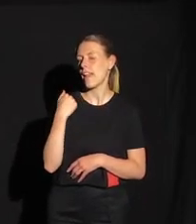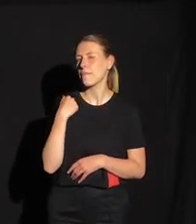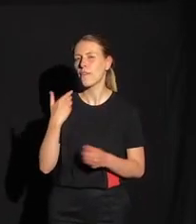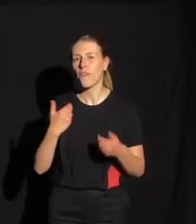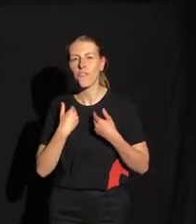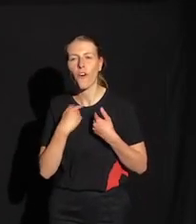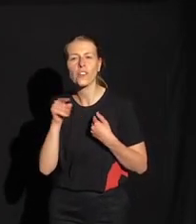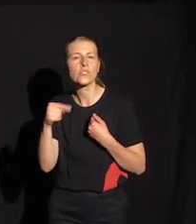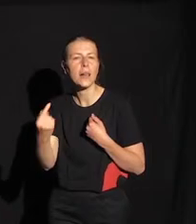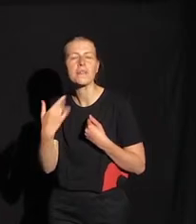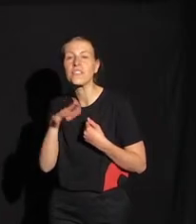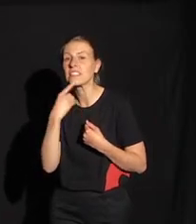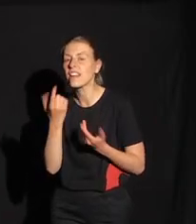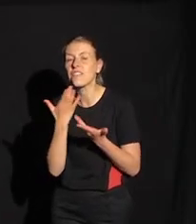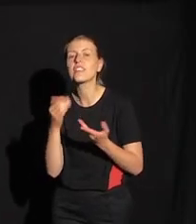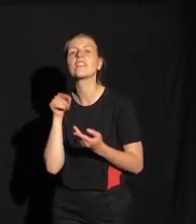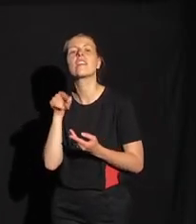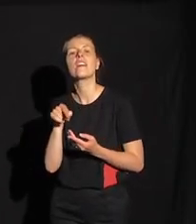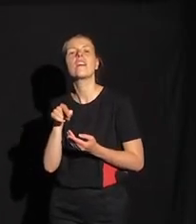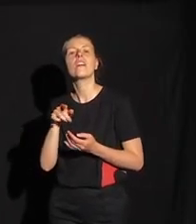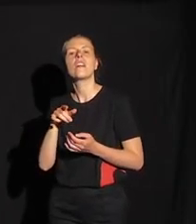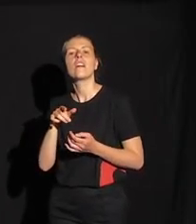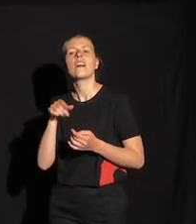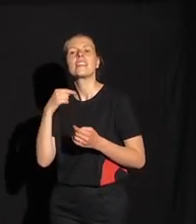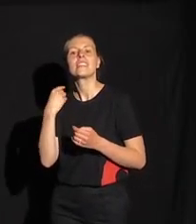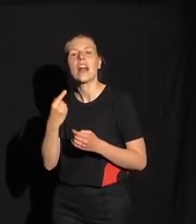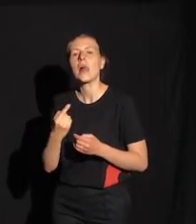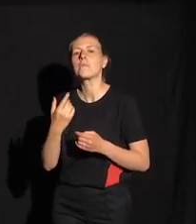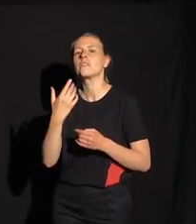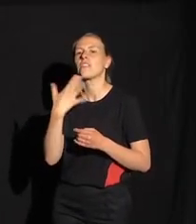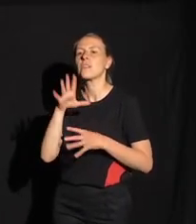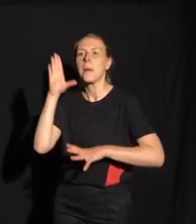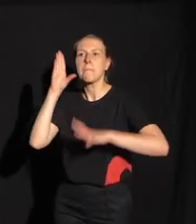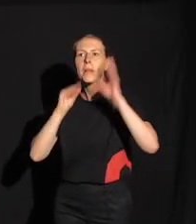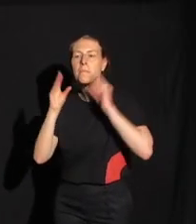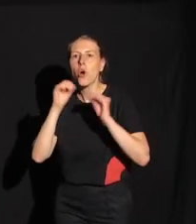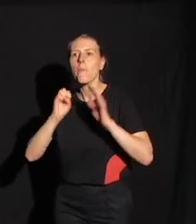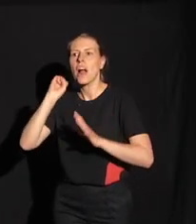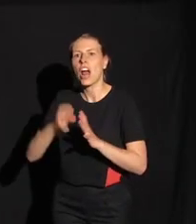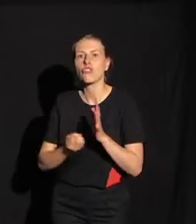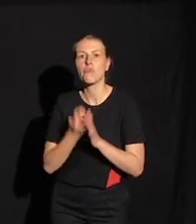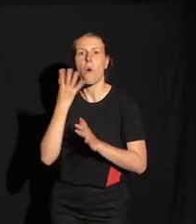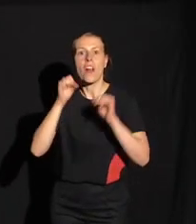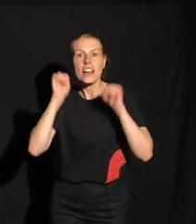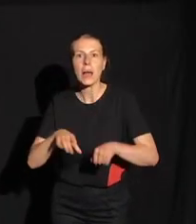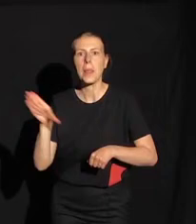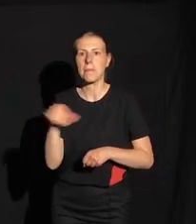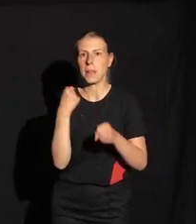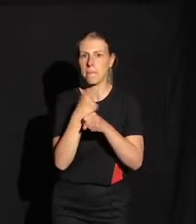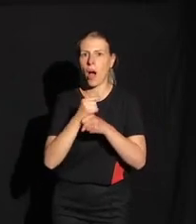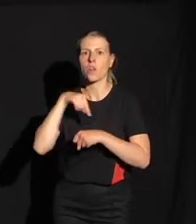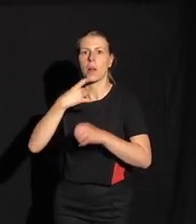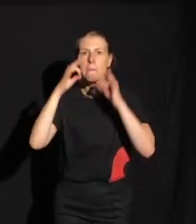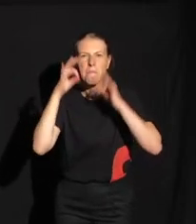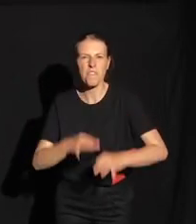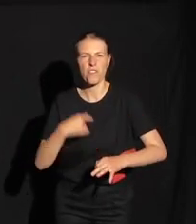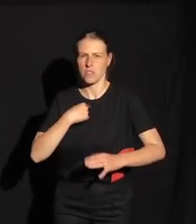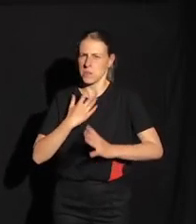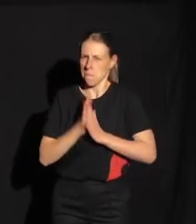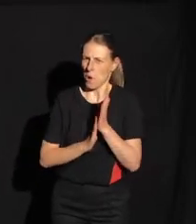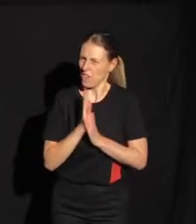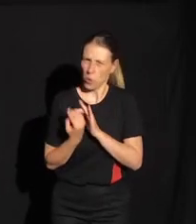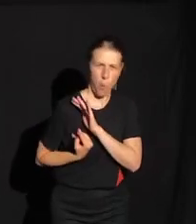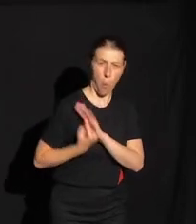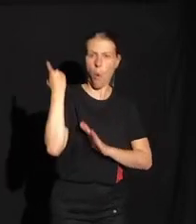dieser Aufruf, bei Klatschmund teilzunehmen, dass es euch auch noch so einen Kick gegeben hat, das habe ich also jetzt schon öfter gehört, das ist doch eine tolle